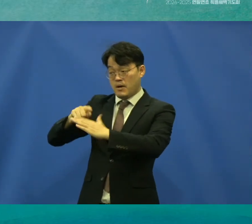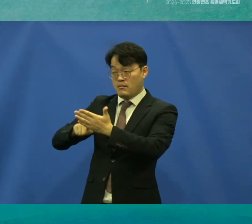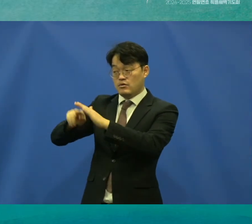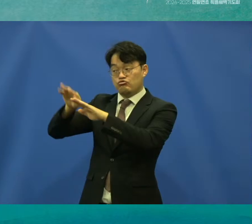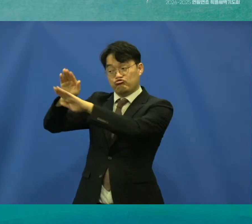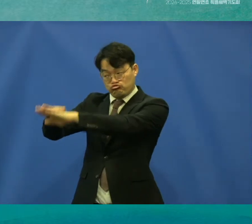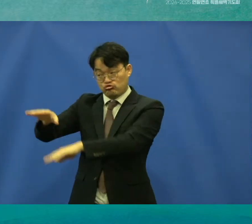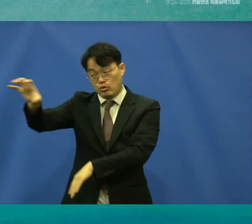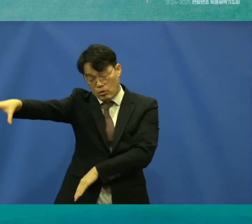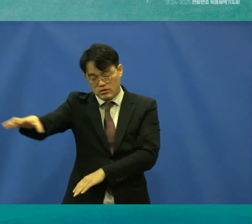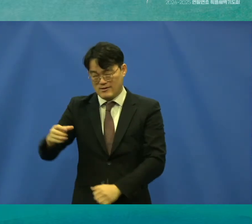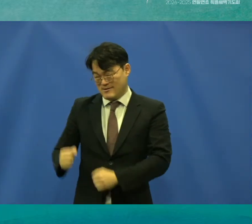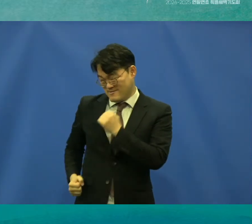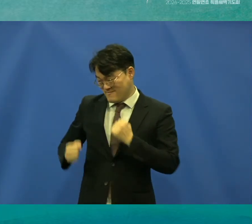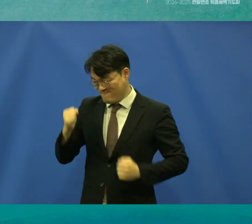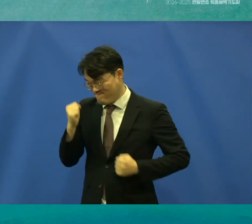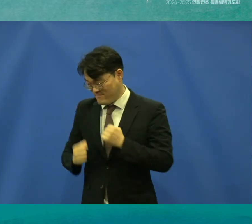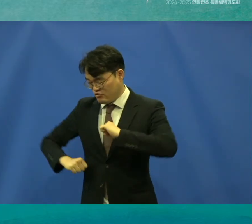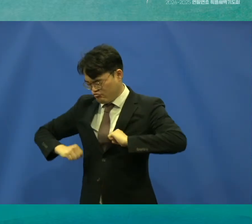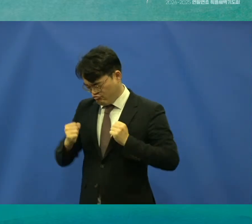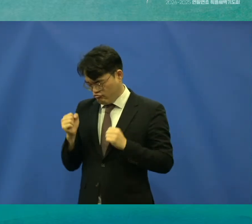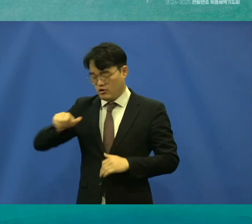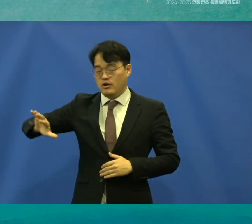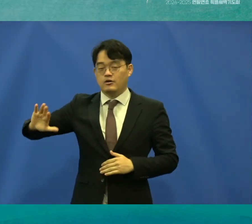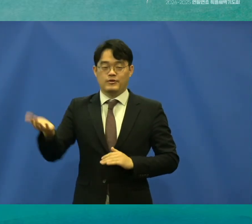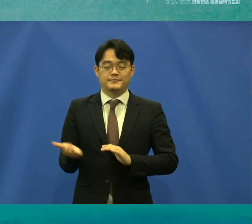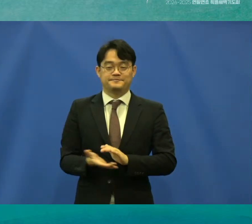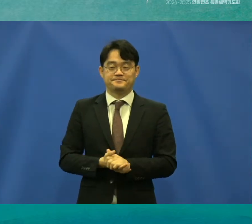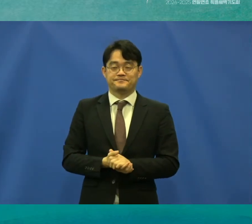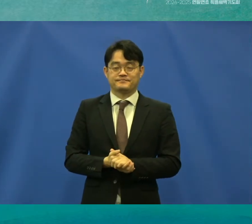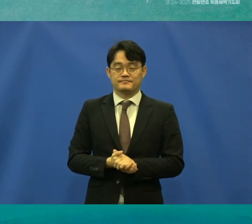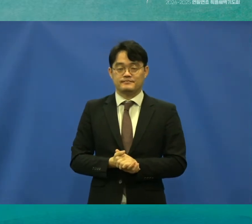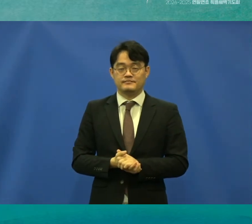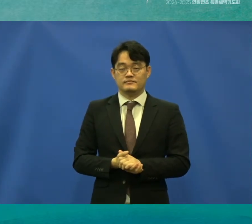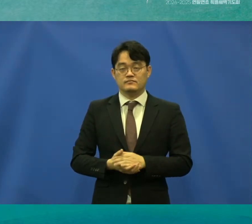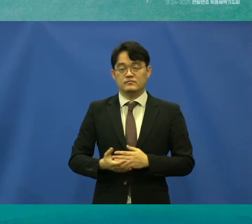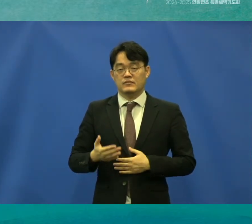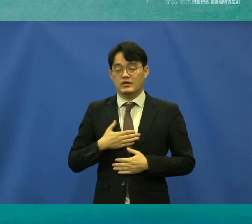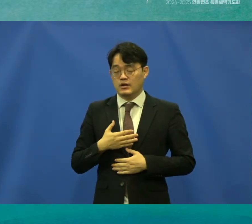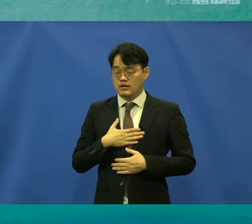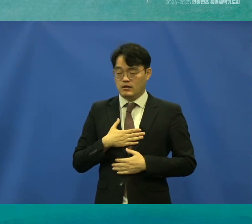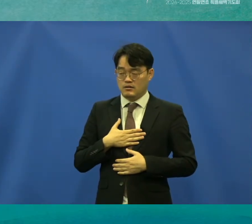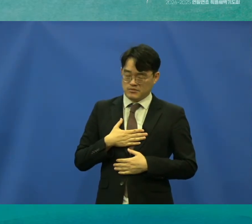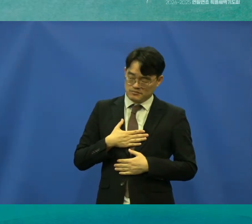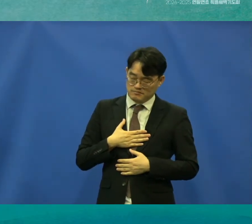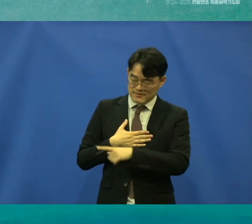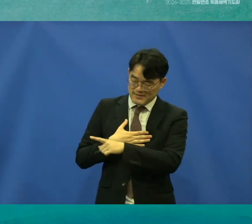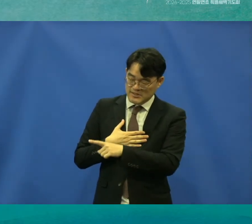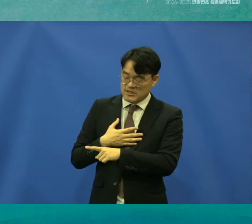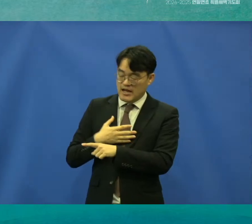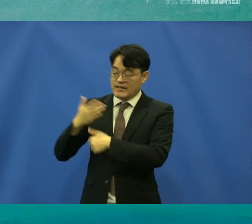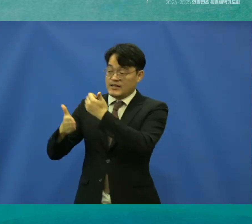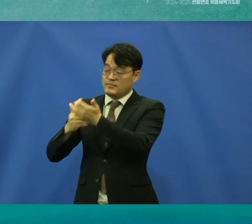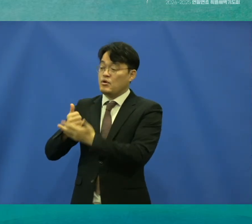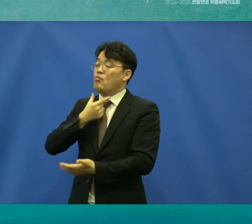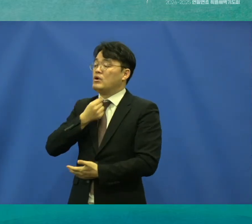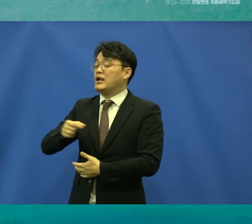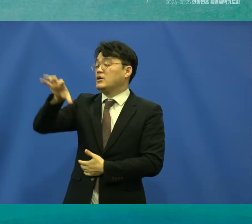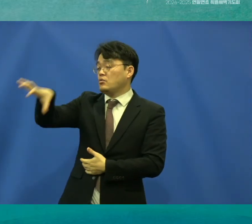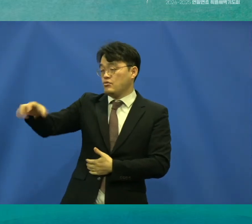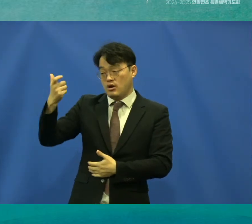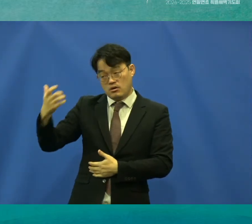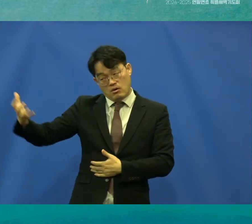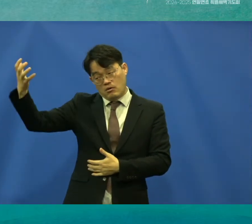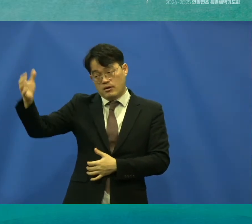일어난 일들은 얼마든지 일어날 수가 있습니다. 내가 좋아하는 게 아니라 하나님이 마음을 가지고 계시는 그곳, 그 영혼을